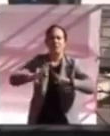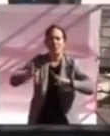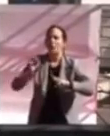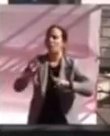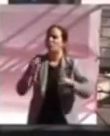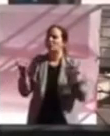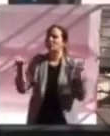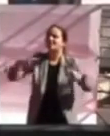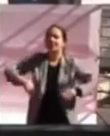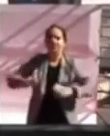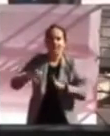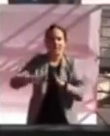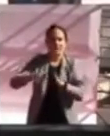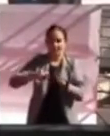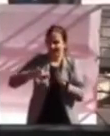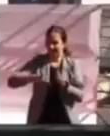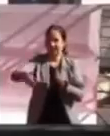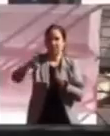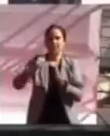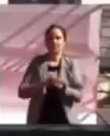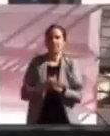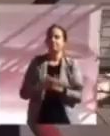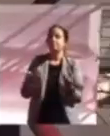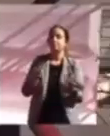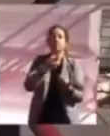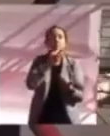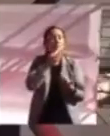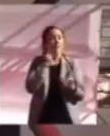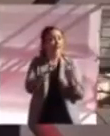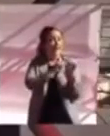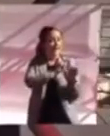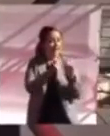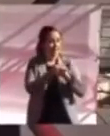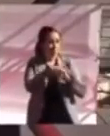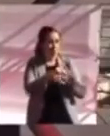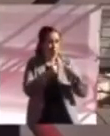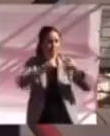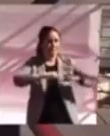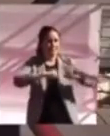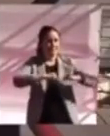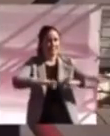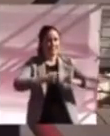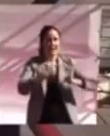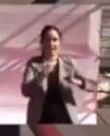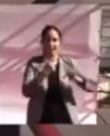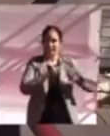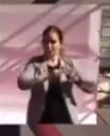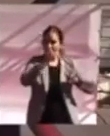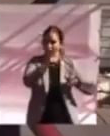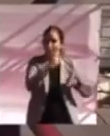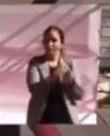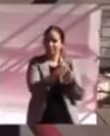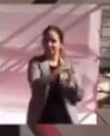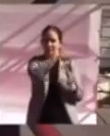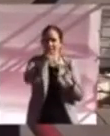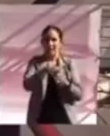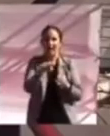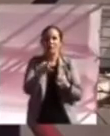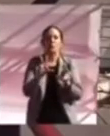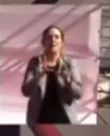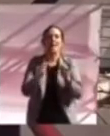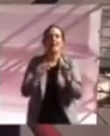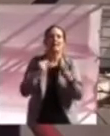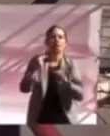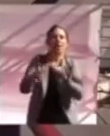quindi la riforma del servizio sanitario nazionale farà parte di questi progetti che andranno finanziati con next generation cioè